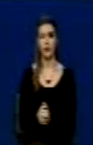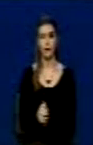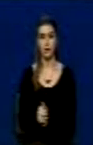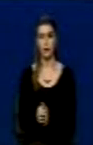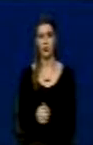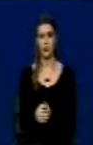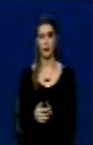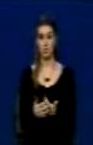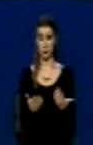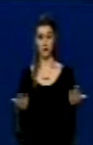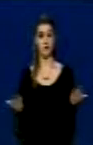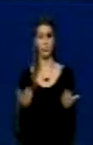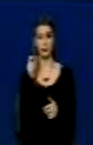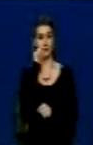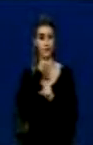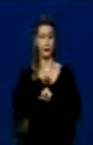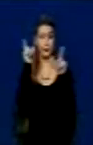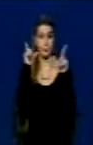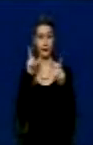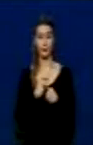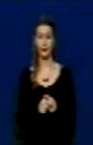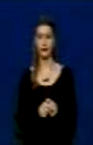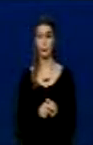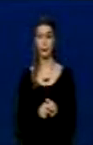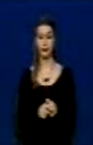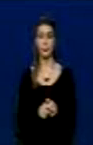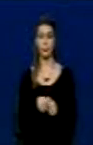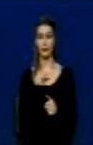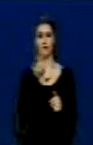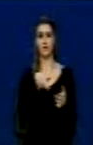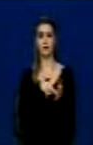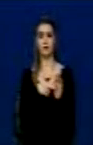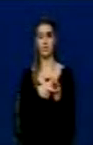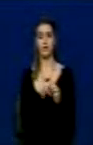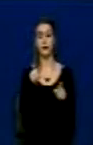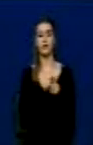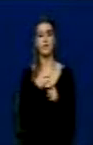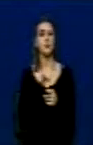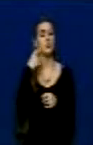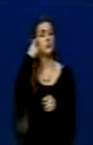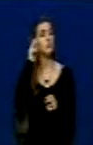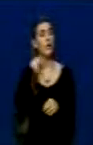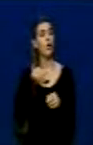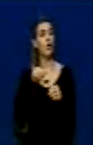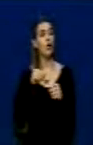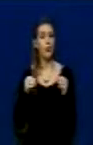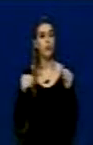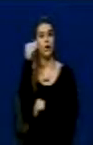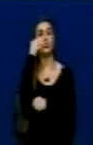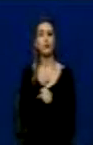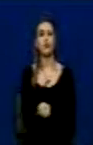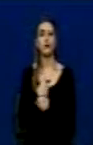Shikoni çfarë konstatimi. Pra, kjo ta krijon përshtypjen se kemi pasur rritje drastike të vendeve të